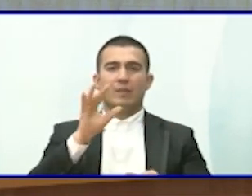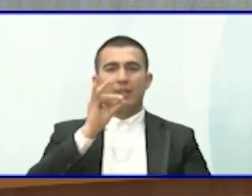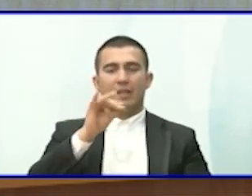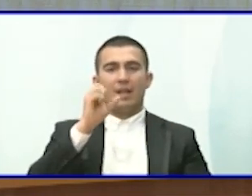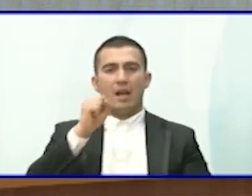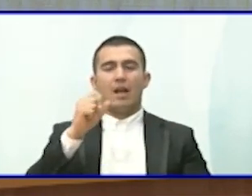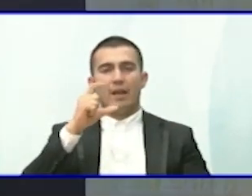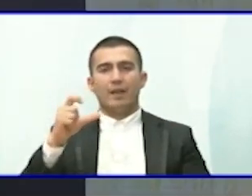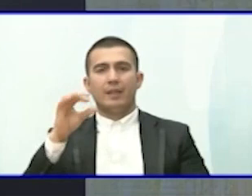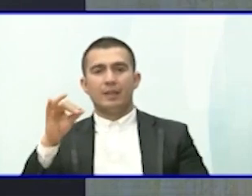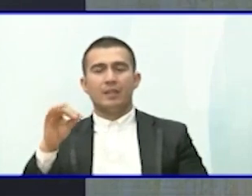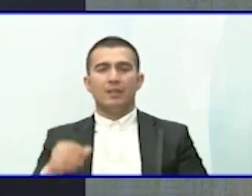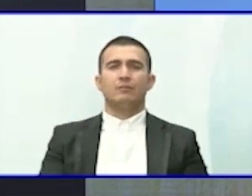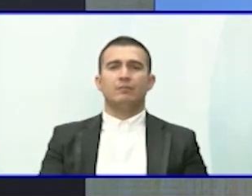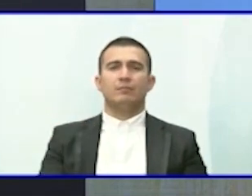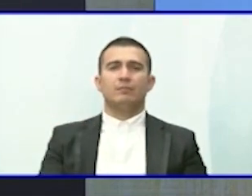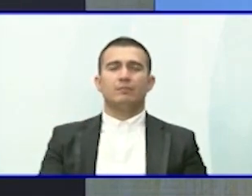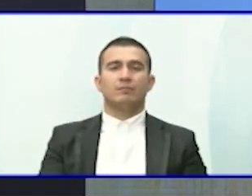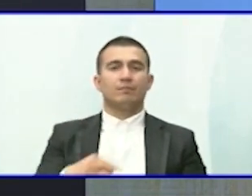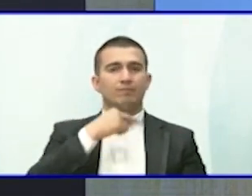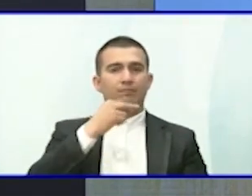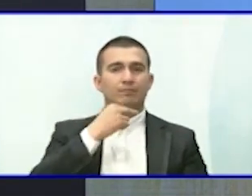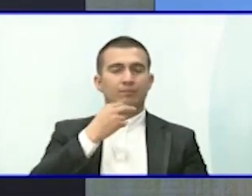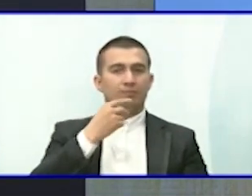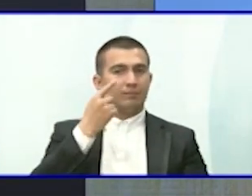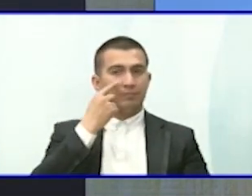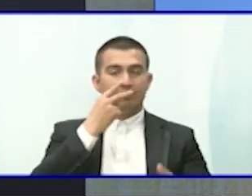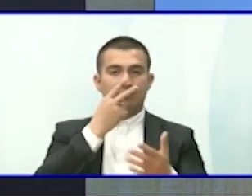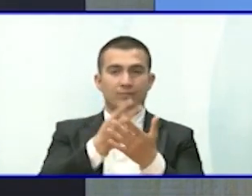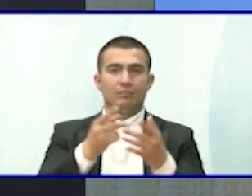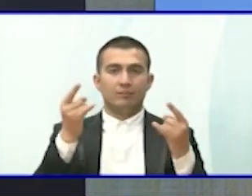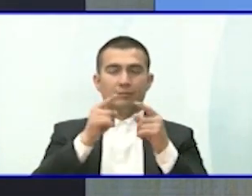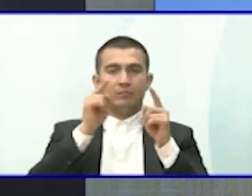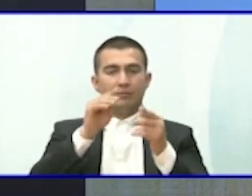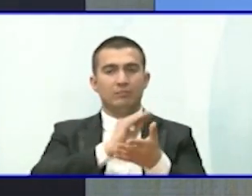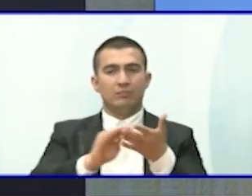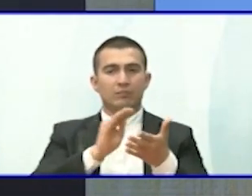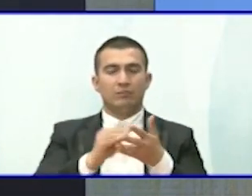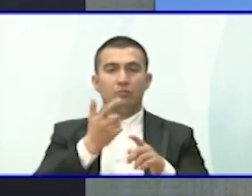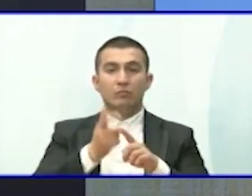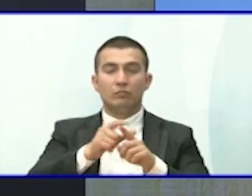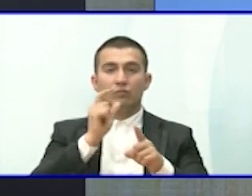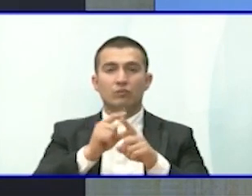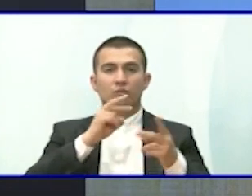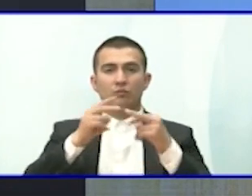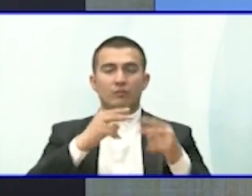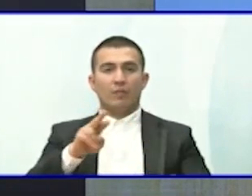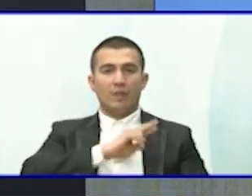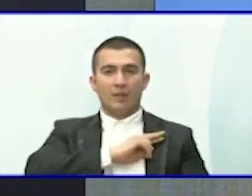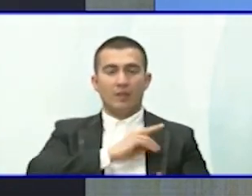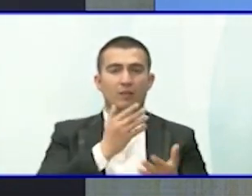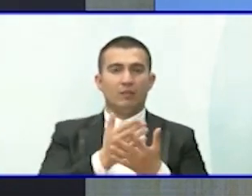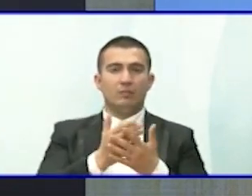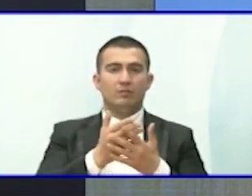и обратите внимание на форму личных местоимений я в